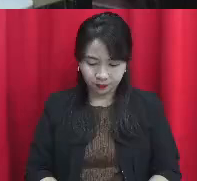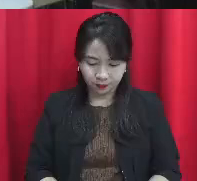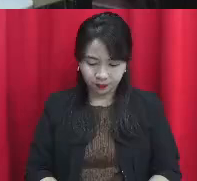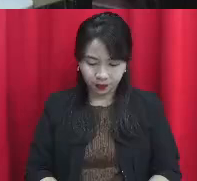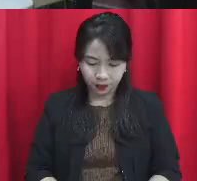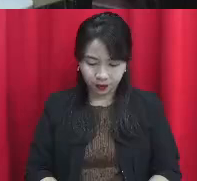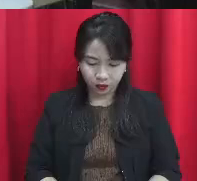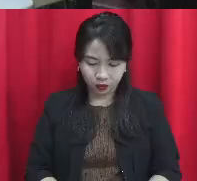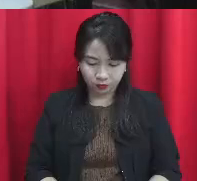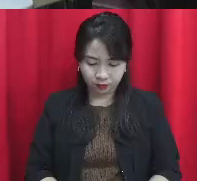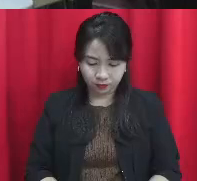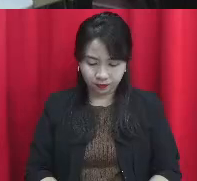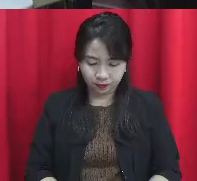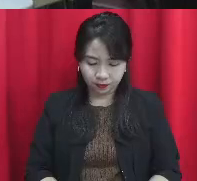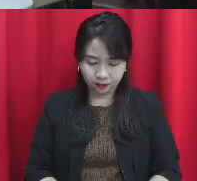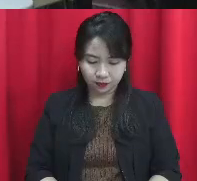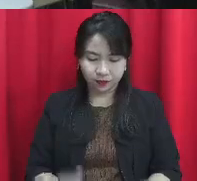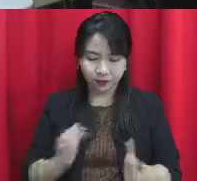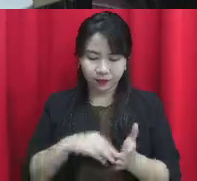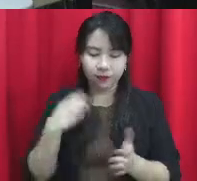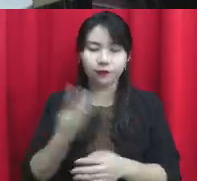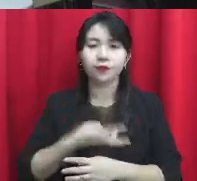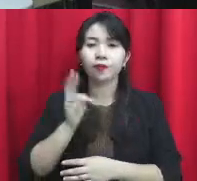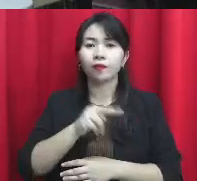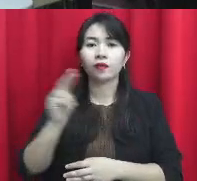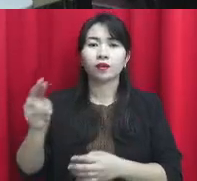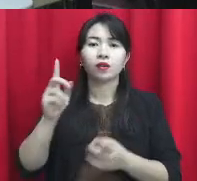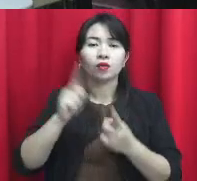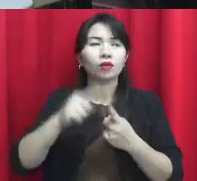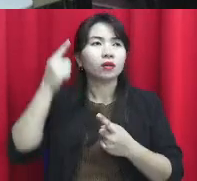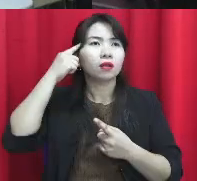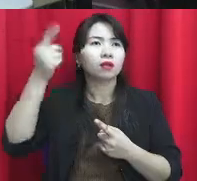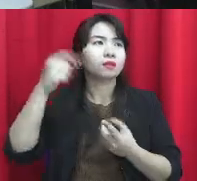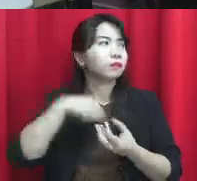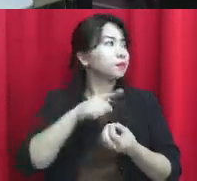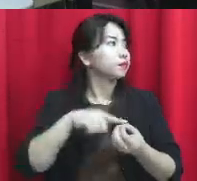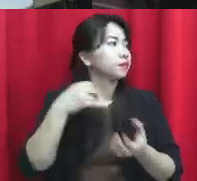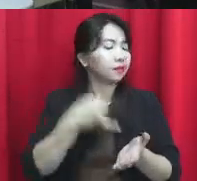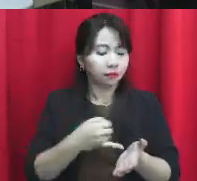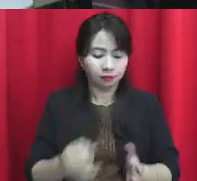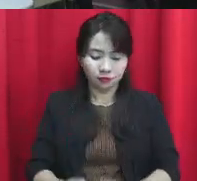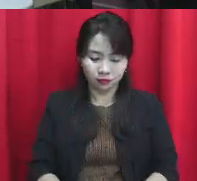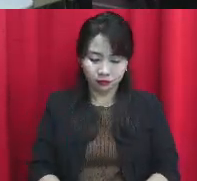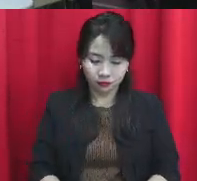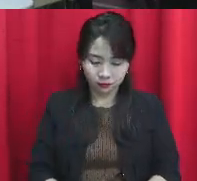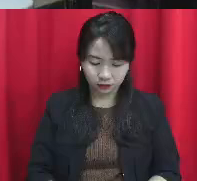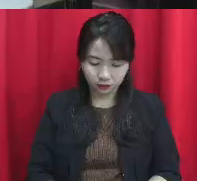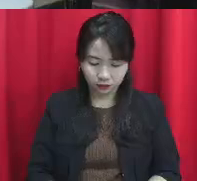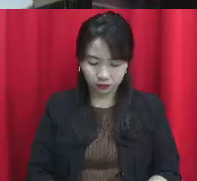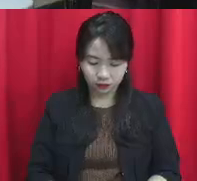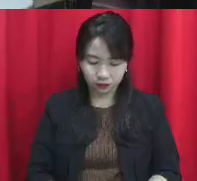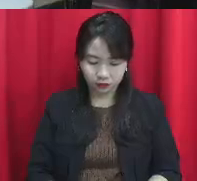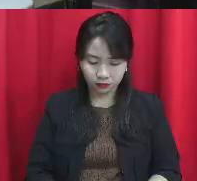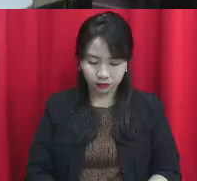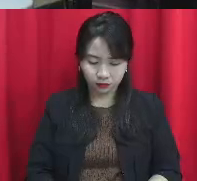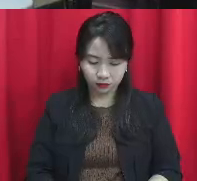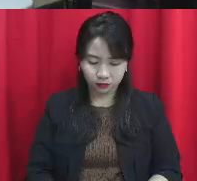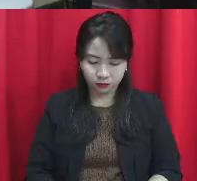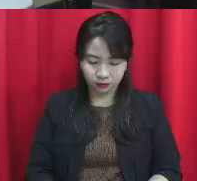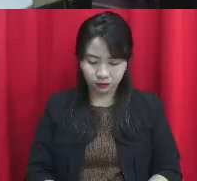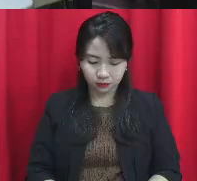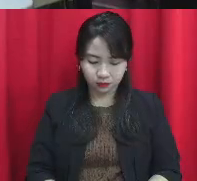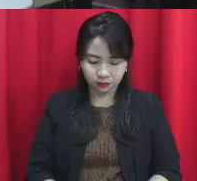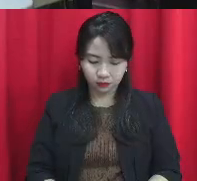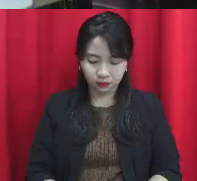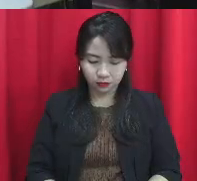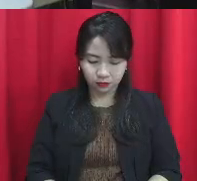sa isipan ninyo ilagay po natin lahat ito sa isipan natin you na narating sa pagkakataon ng buhay natin mga kapatid